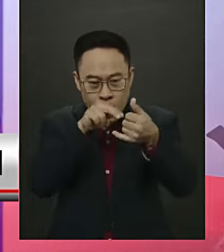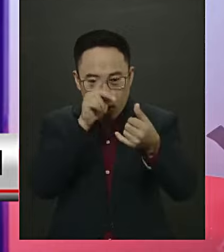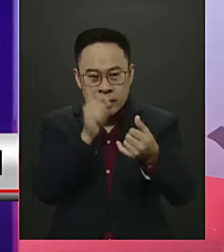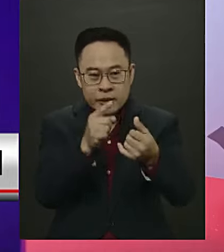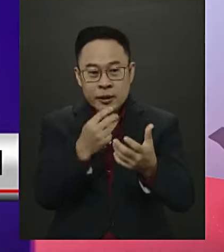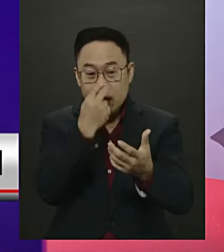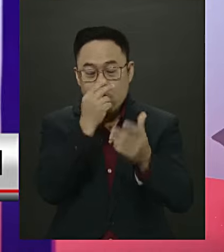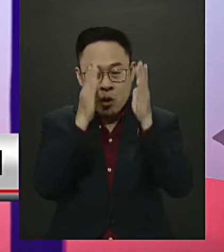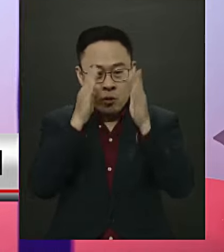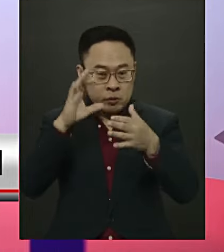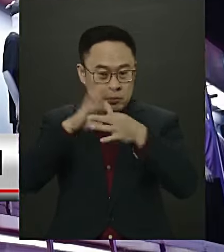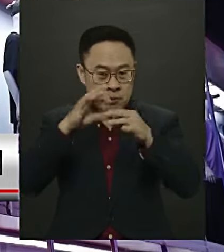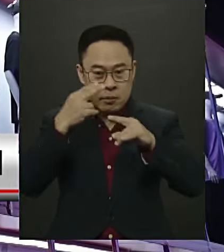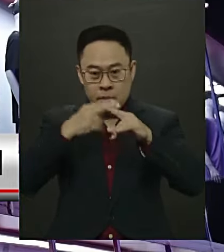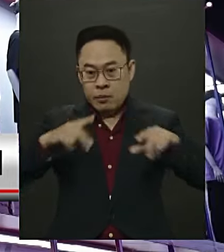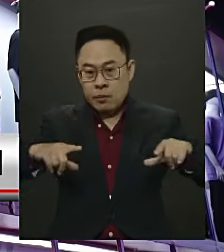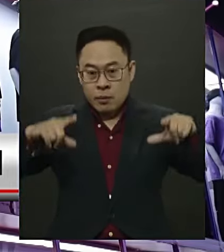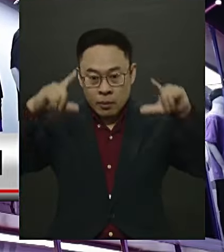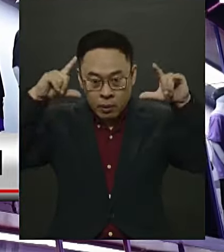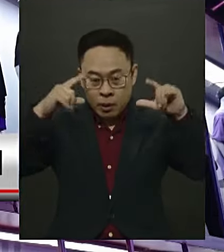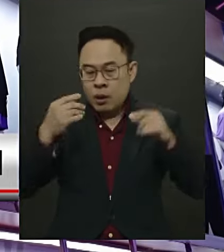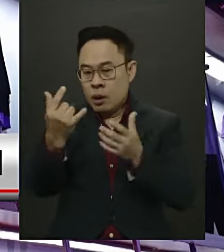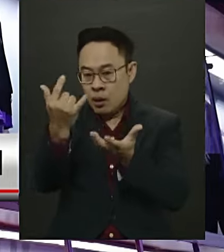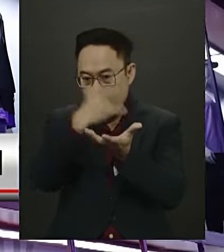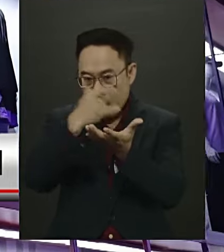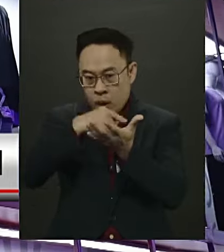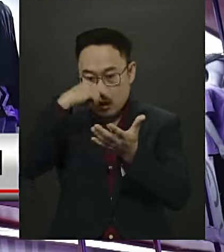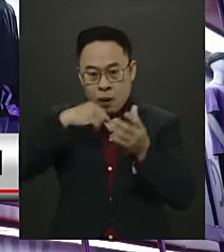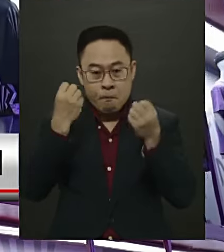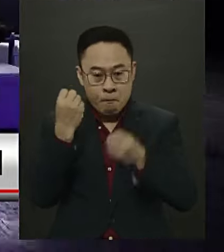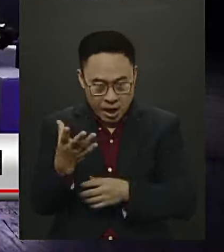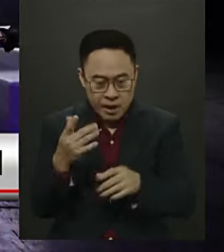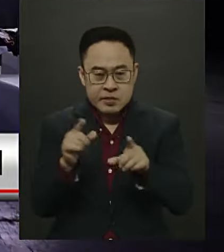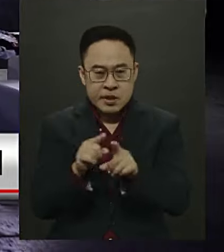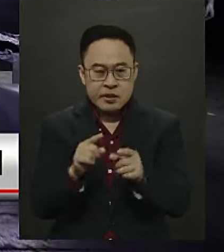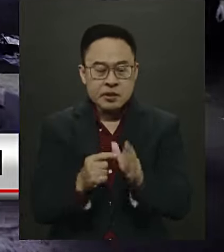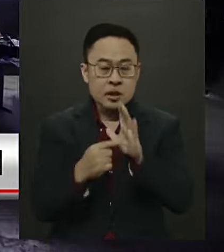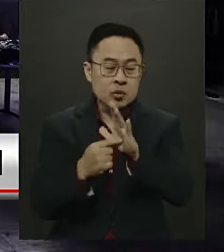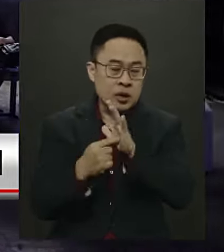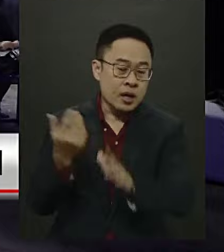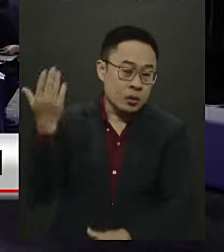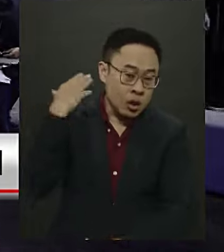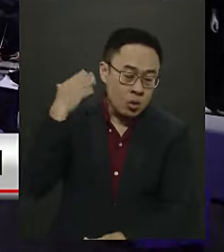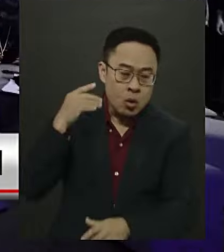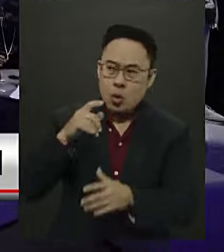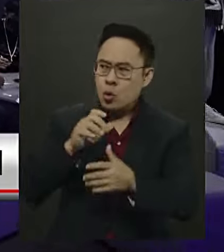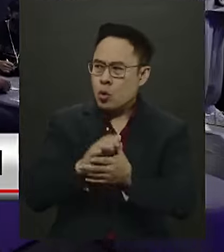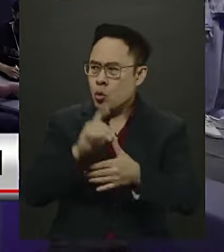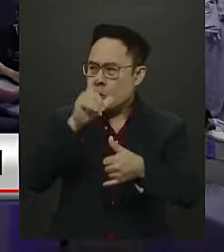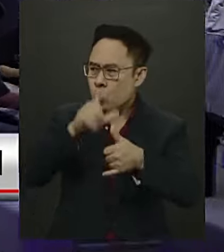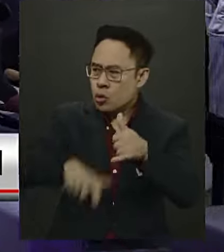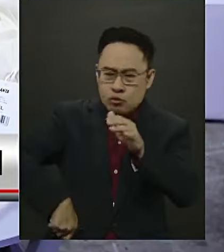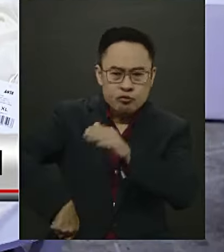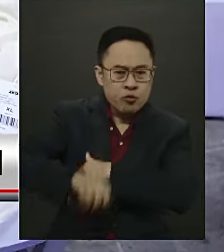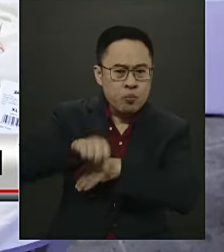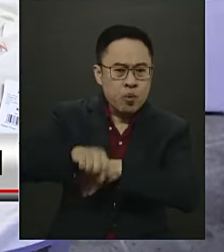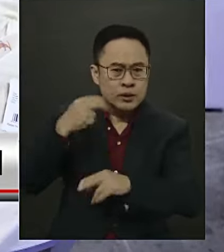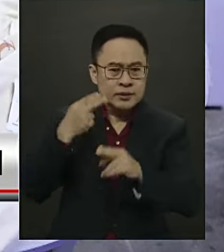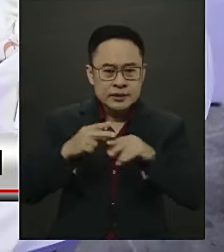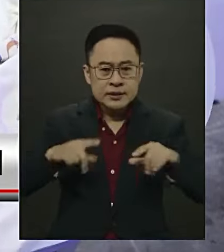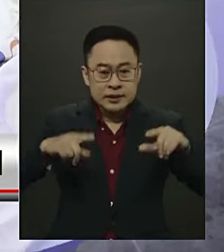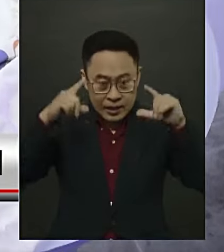ตำนานนักกีฬาหลังๆเดินทางมาไทยเยอะ ค่ะ มีทั้งตำนานนักฟุตบอลหรือตำนาน